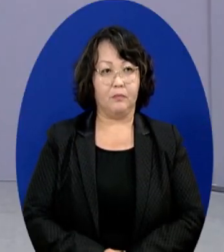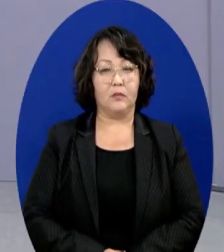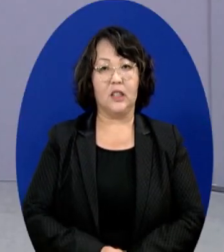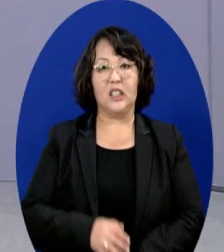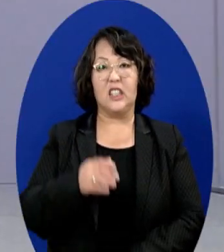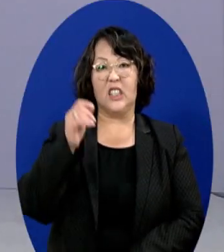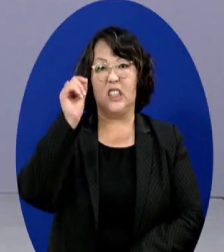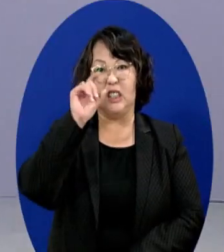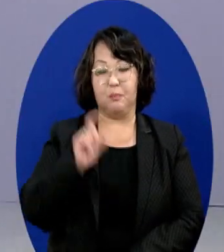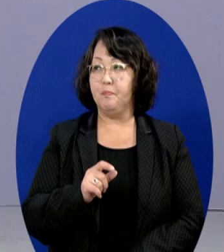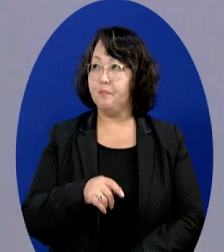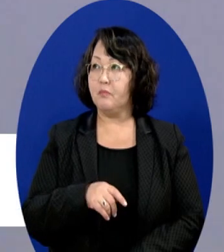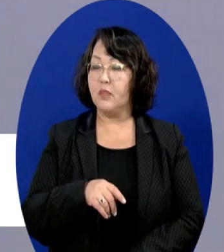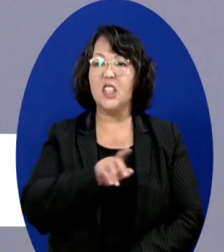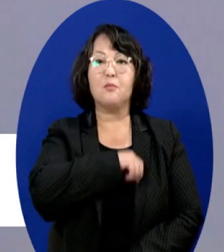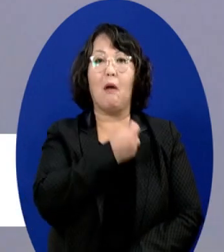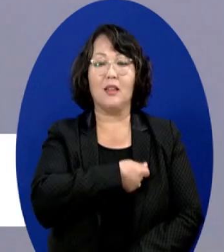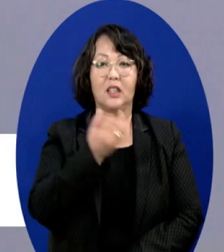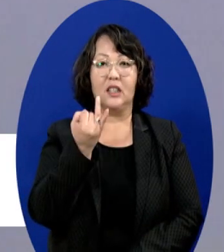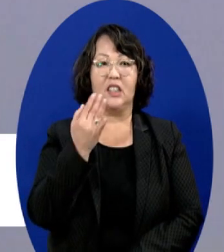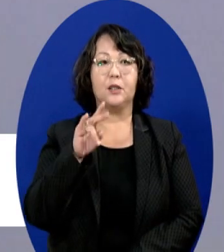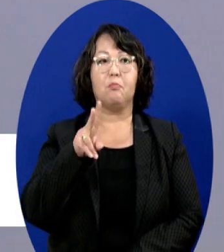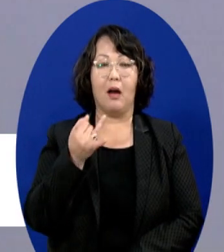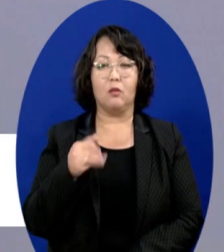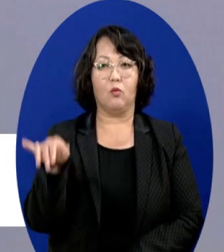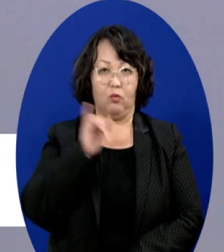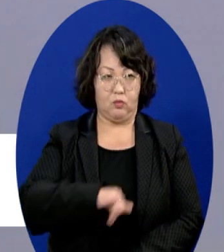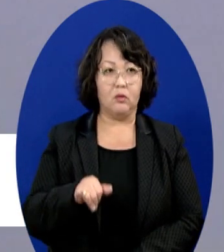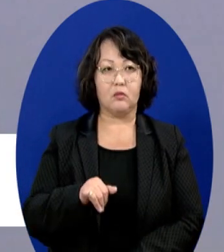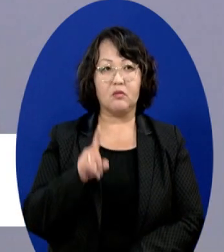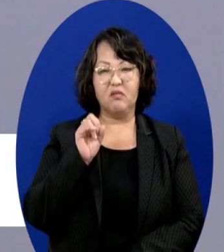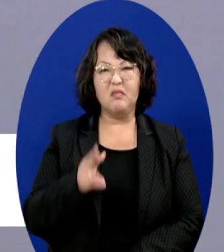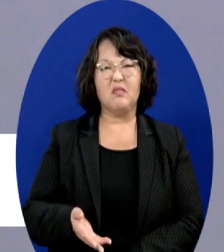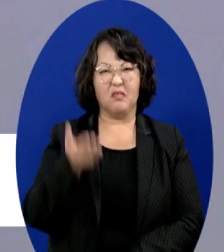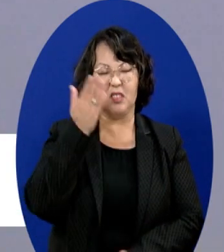Испани улсад COVID-19-ийн халдварын тохиолдлын тоо 1 саяг давлаа. Лав гарагт